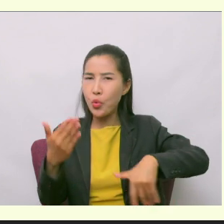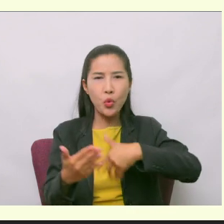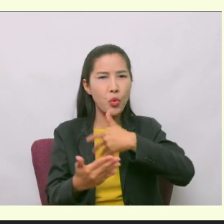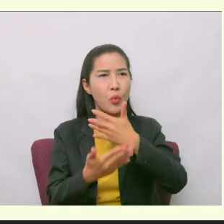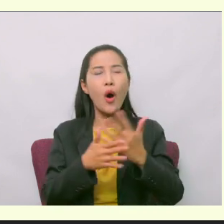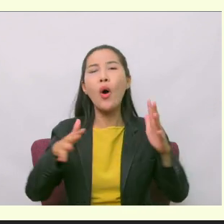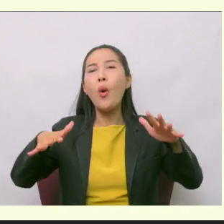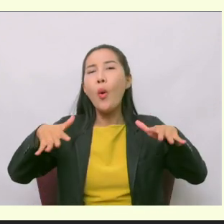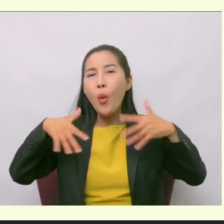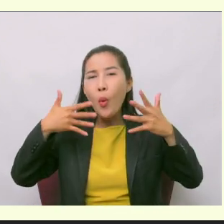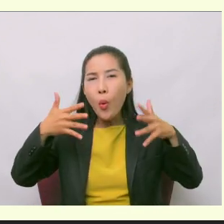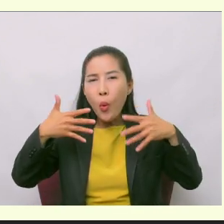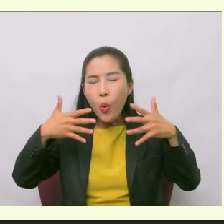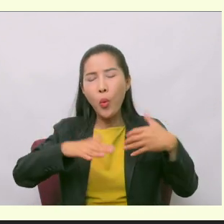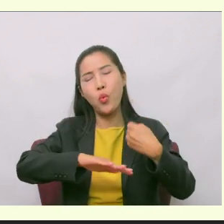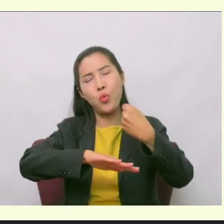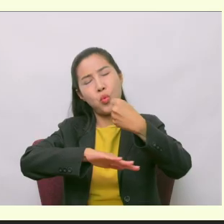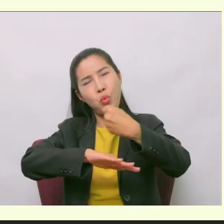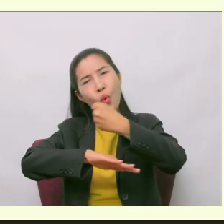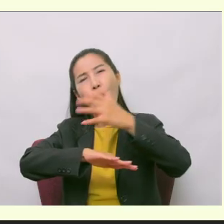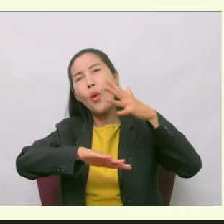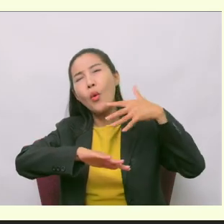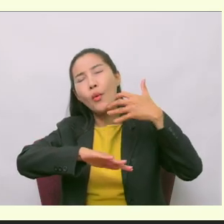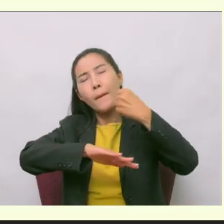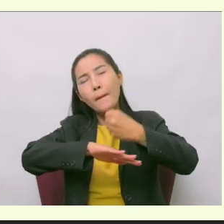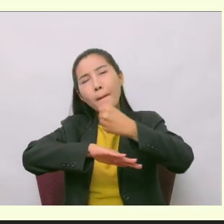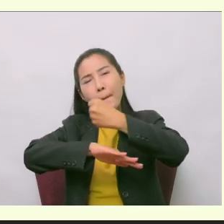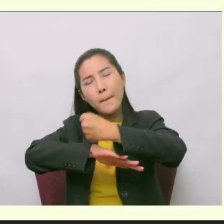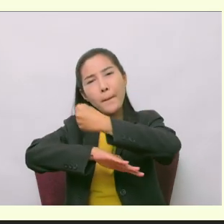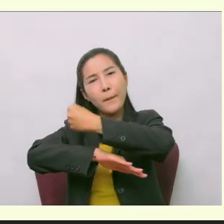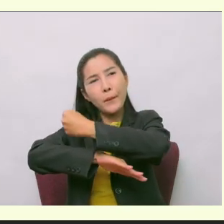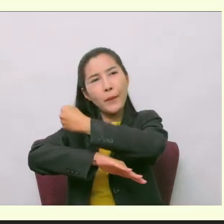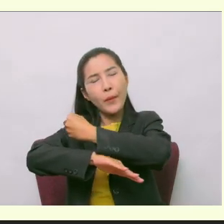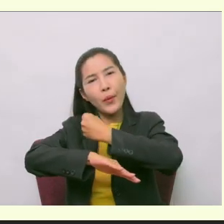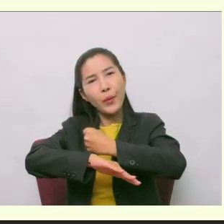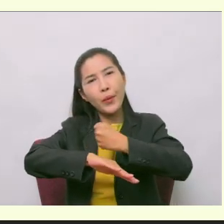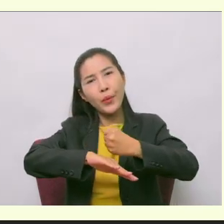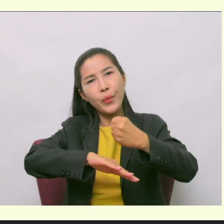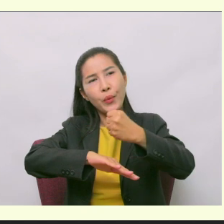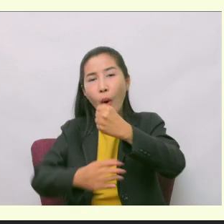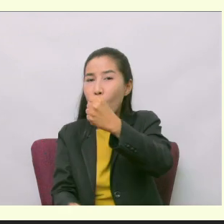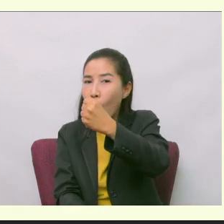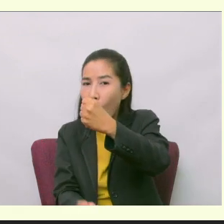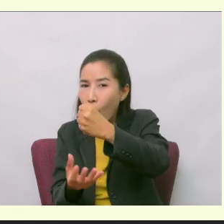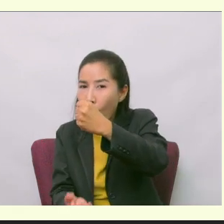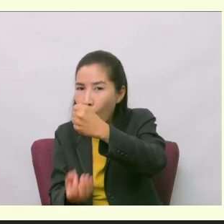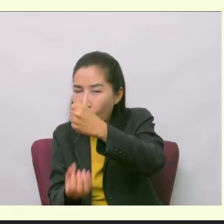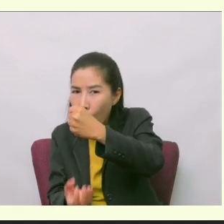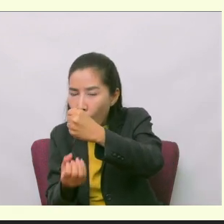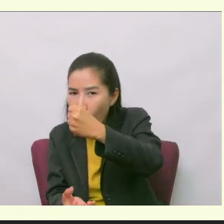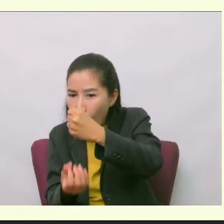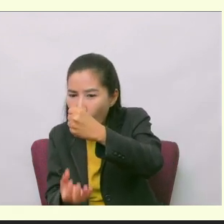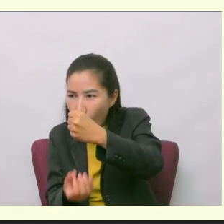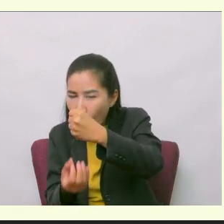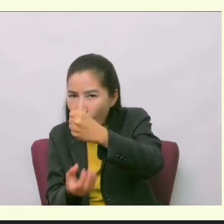ของน้ำนะคะจากการที่เราเอาลูกประคบเนี่ยค่ะไปนึ่งนะคะมันก็จะทำให้ความร้อนนะคะไปทำให้ตัวย